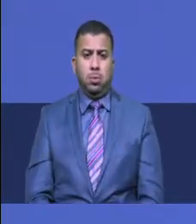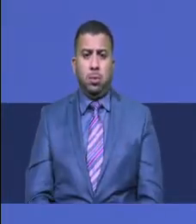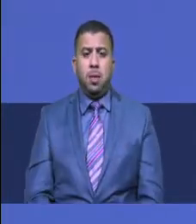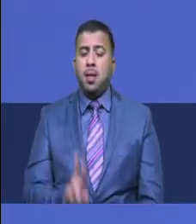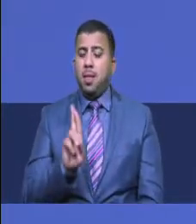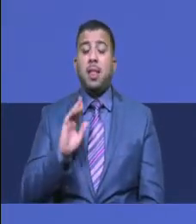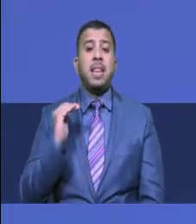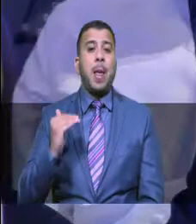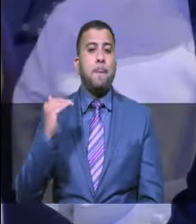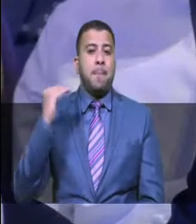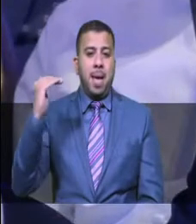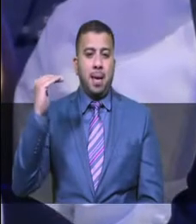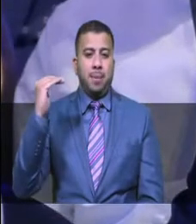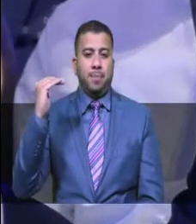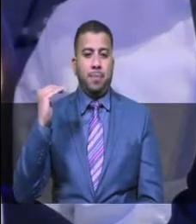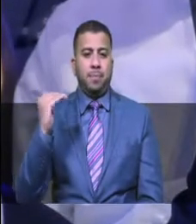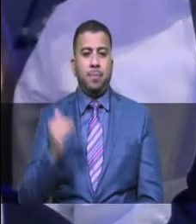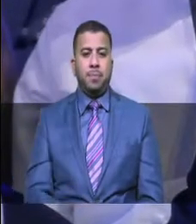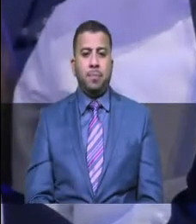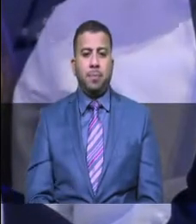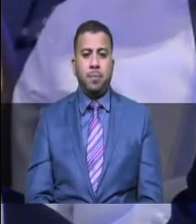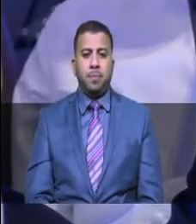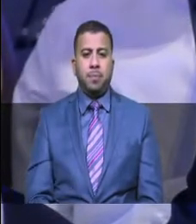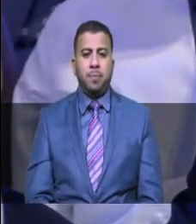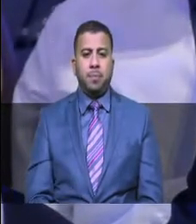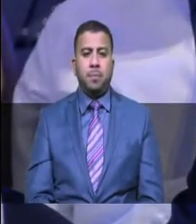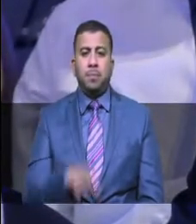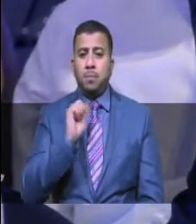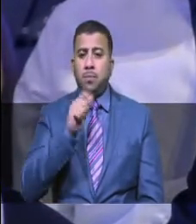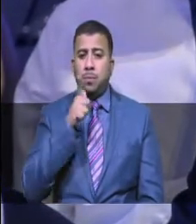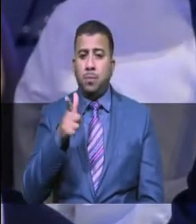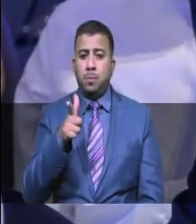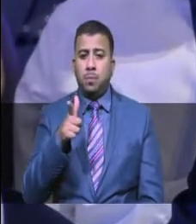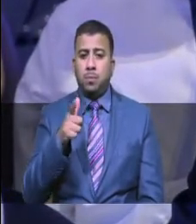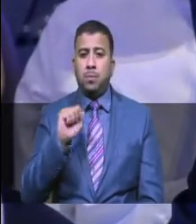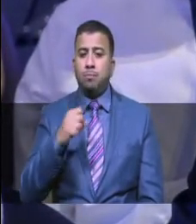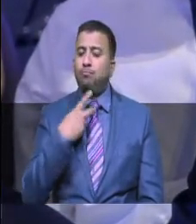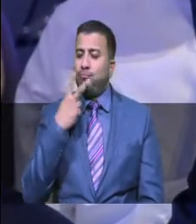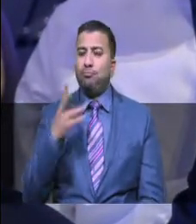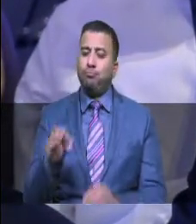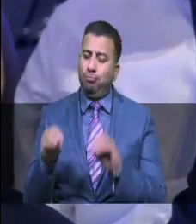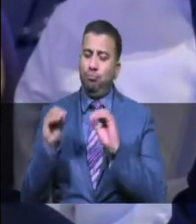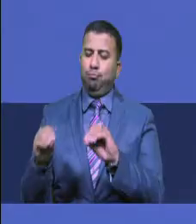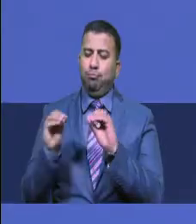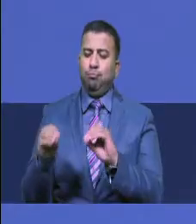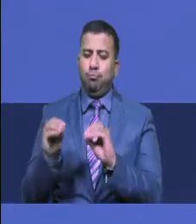تنمية في هذا الجيل الذي تربى.